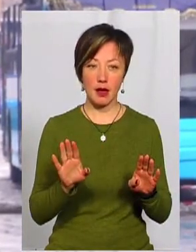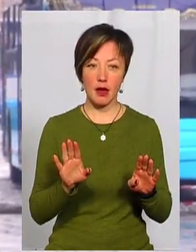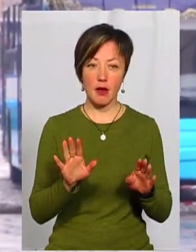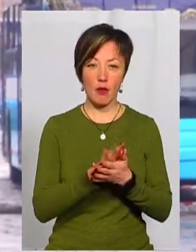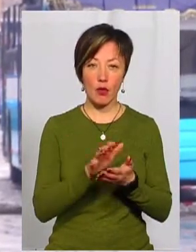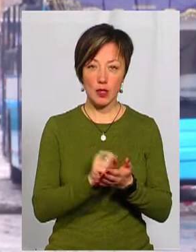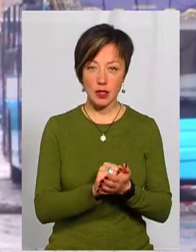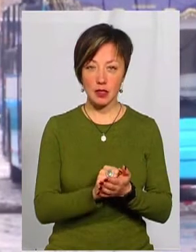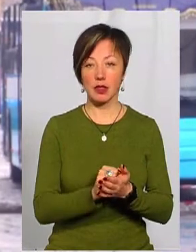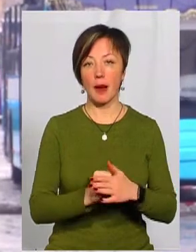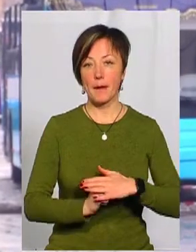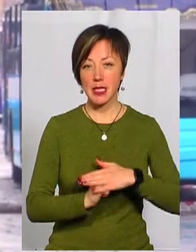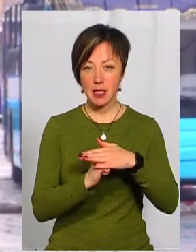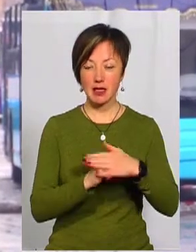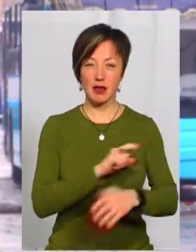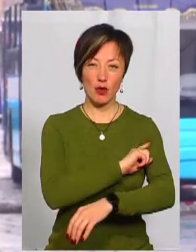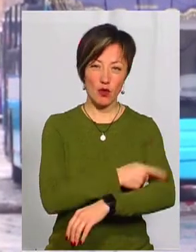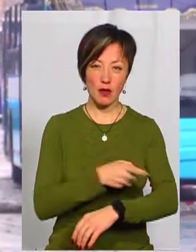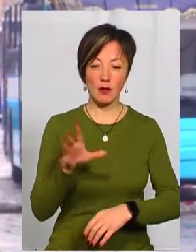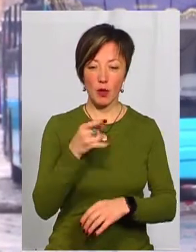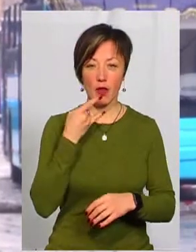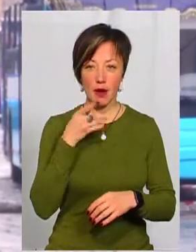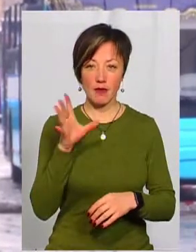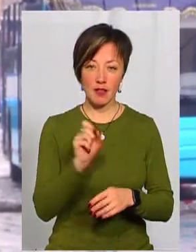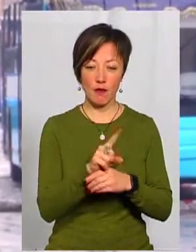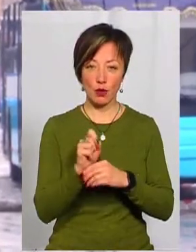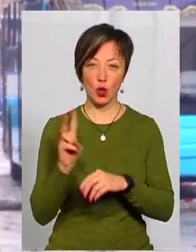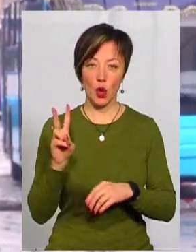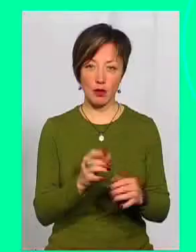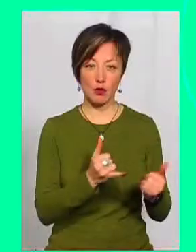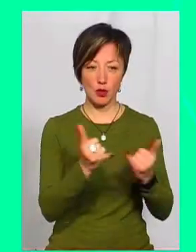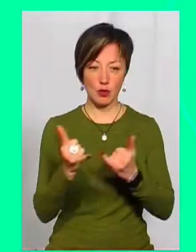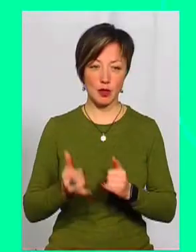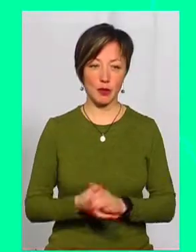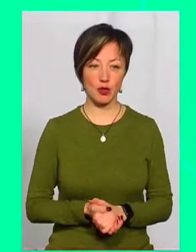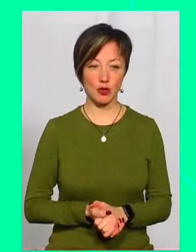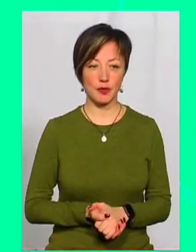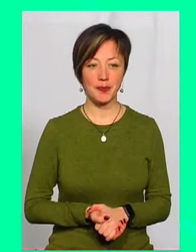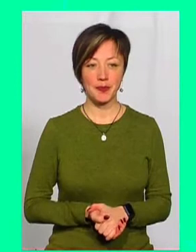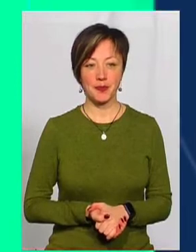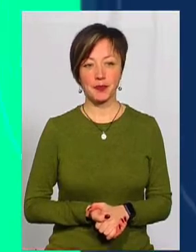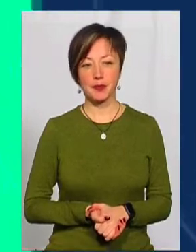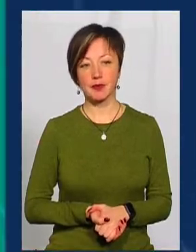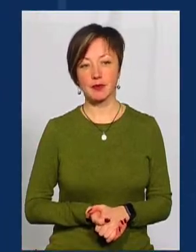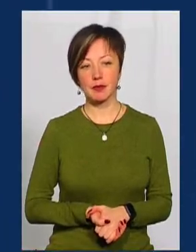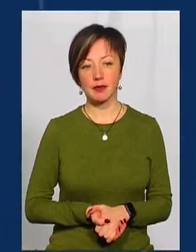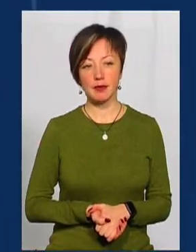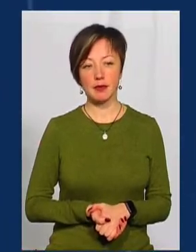і гідропідсилювач, повністю батарея всі функції тролейбуса забезпечує.